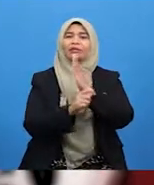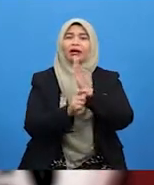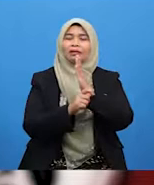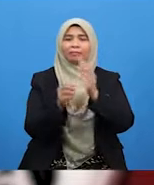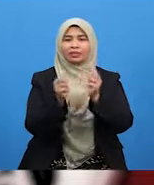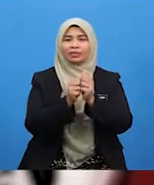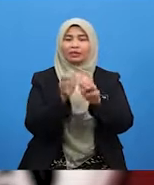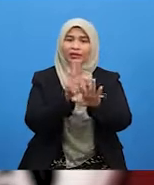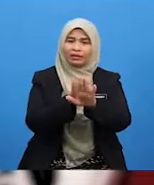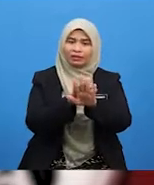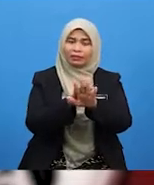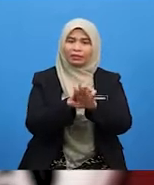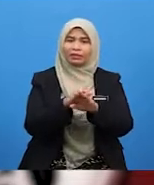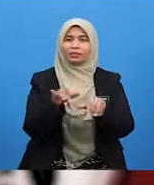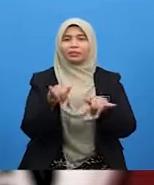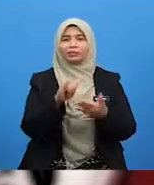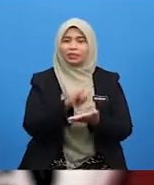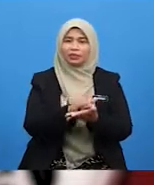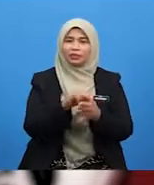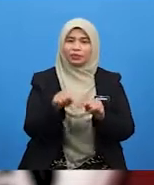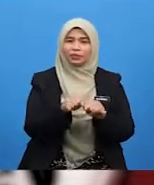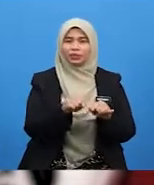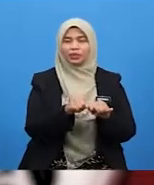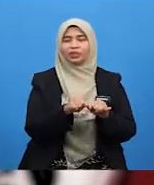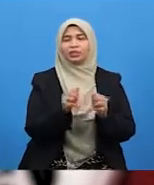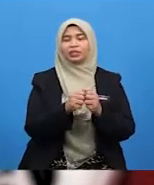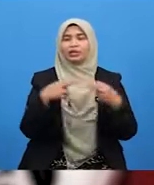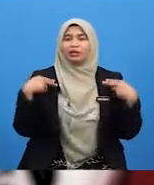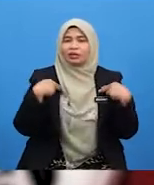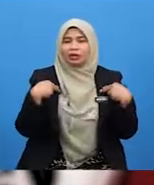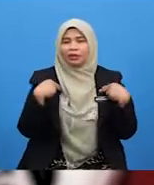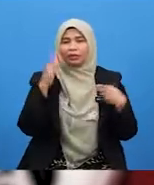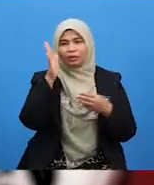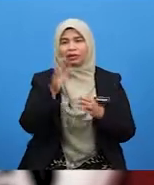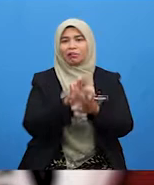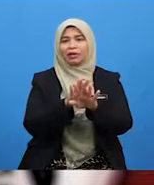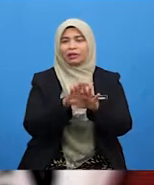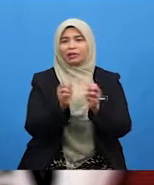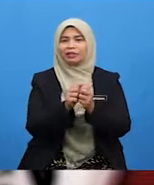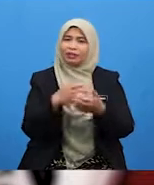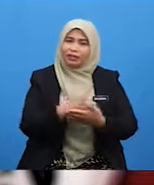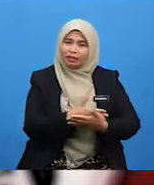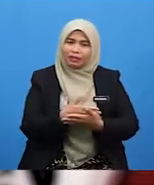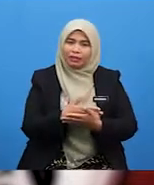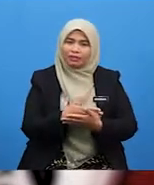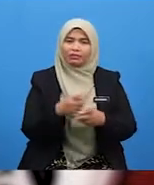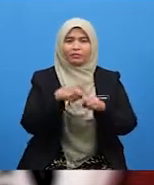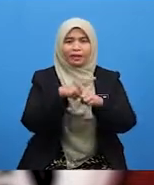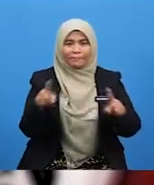ramai, dan begitu juga haiwan akan banyak dengan anak-anaknya.